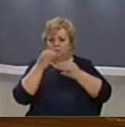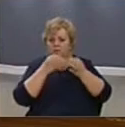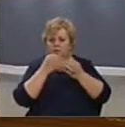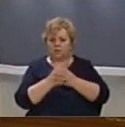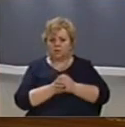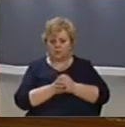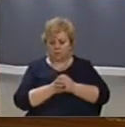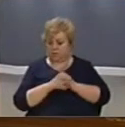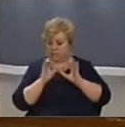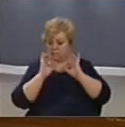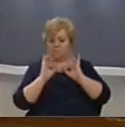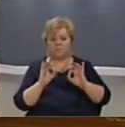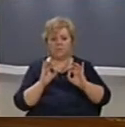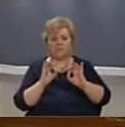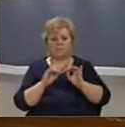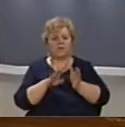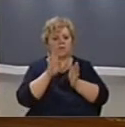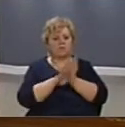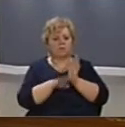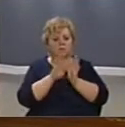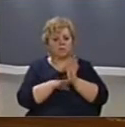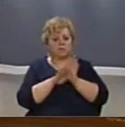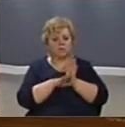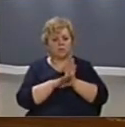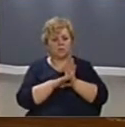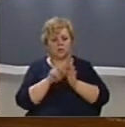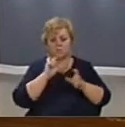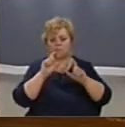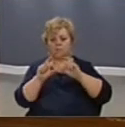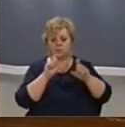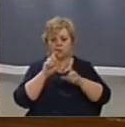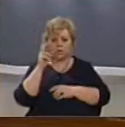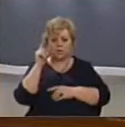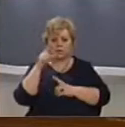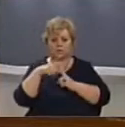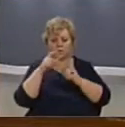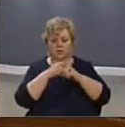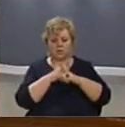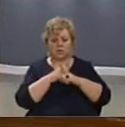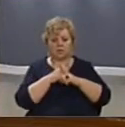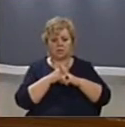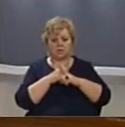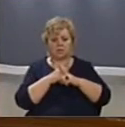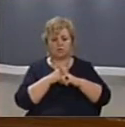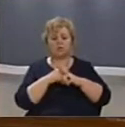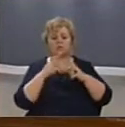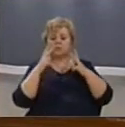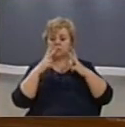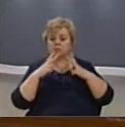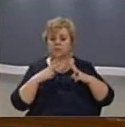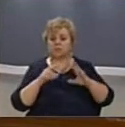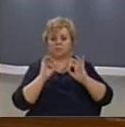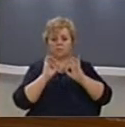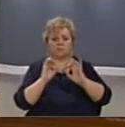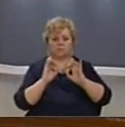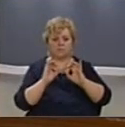kjo mënyra më e mirë e zvoglimit të borxhit të RTK-s dhe stabilizimi i RTK-s për të mujt me